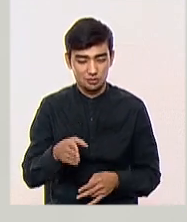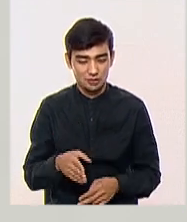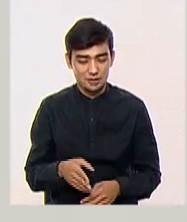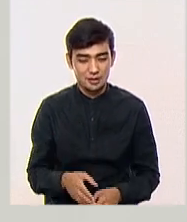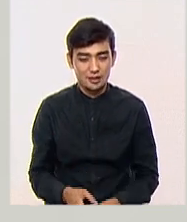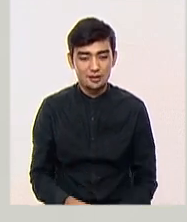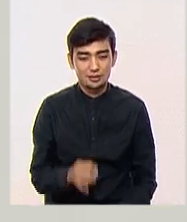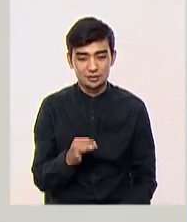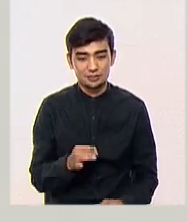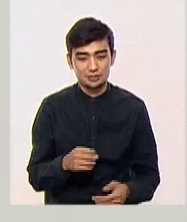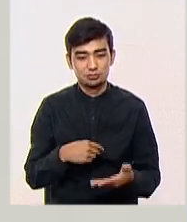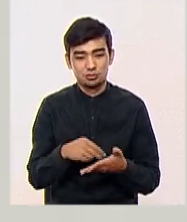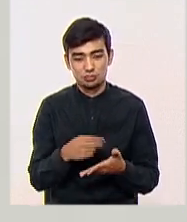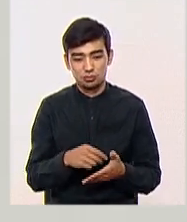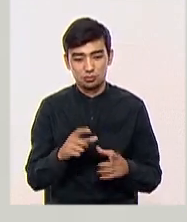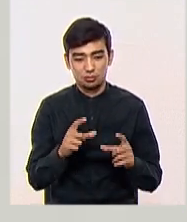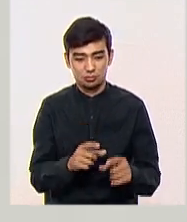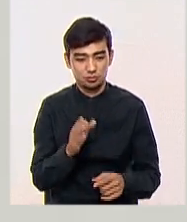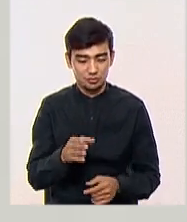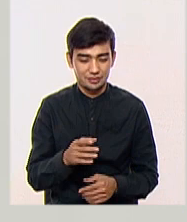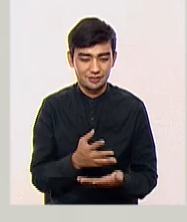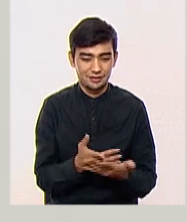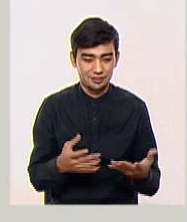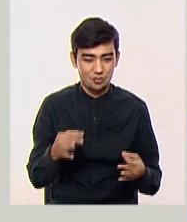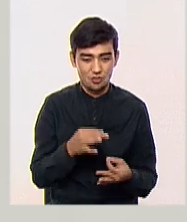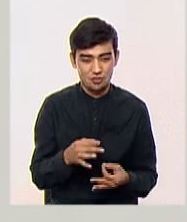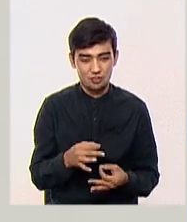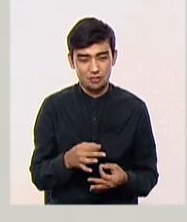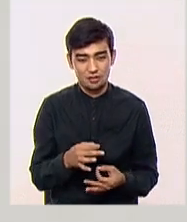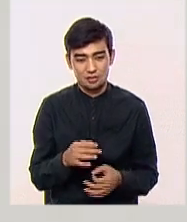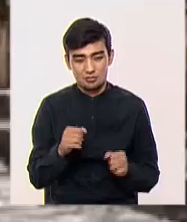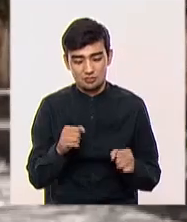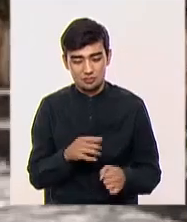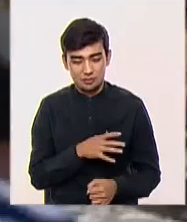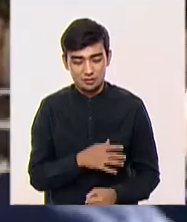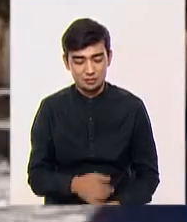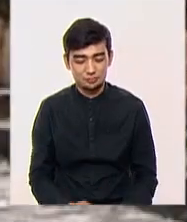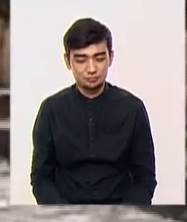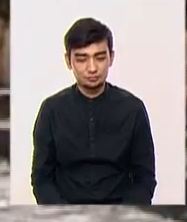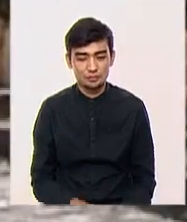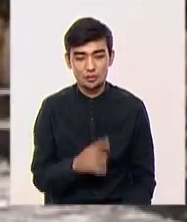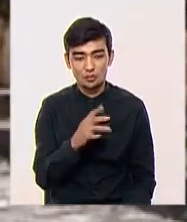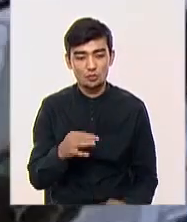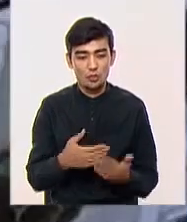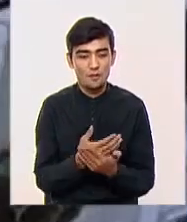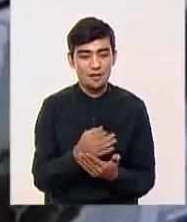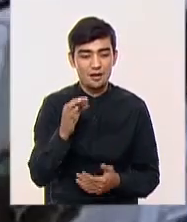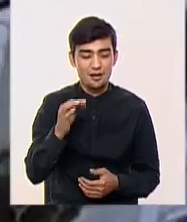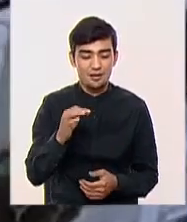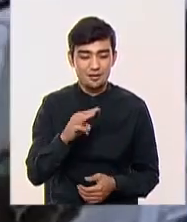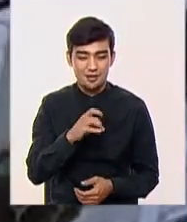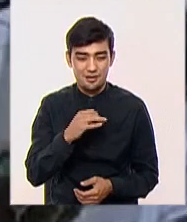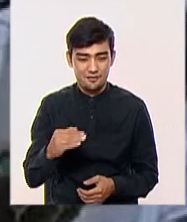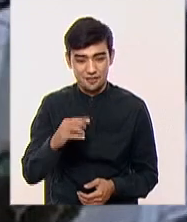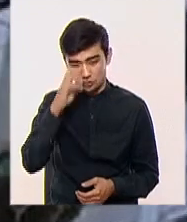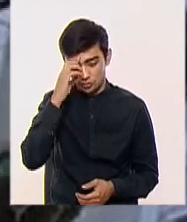есть спрос будет снижаться с некоторыми колебаниями, возможно. Новые тарифы не затронут госпрограммы